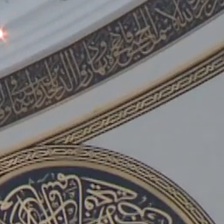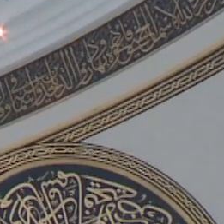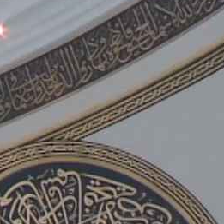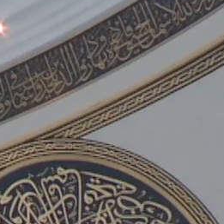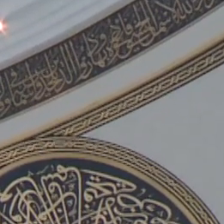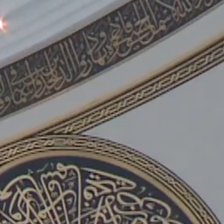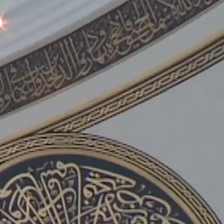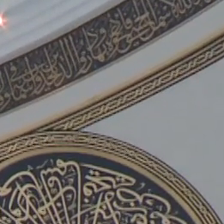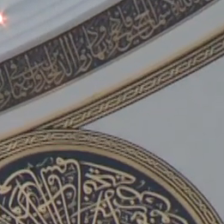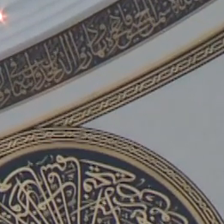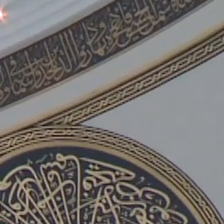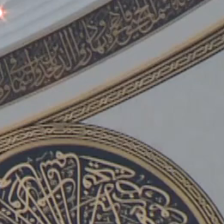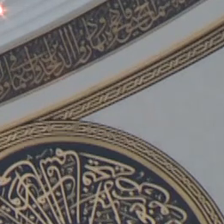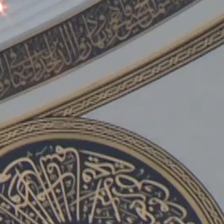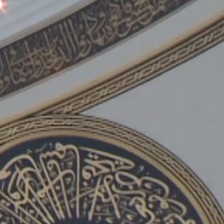Mineşşeytanirracim.